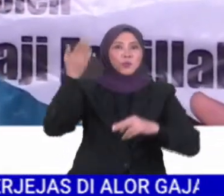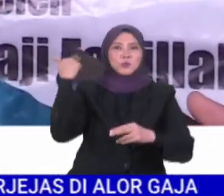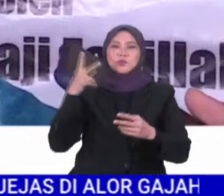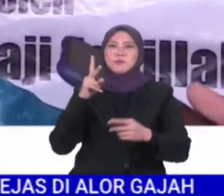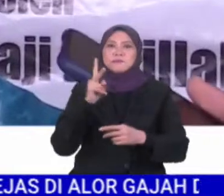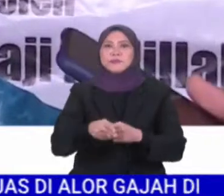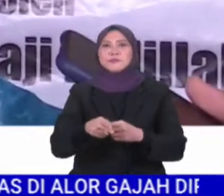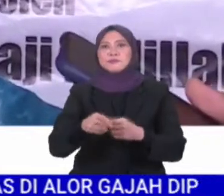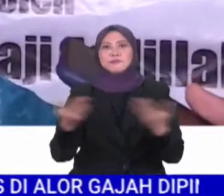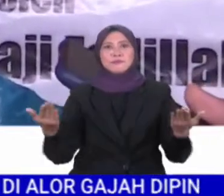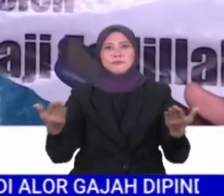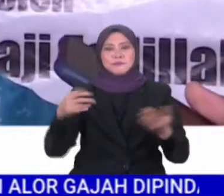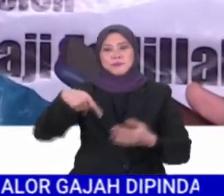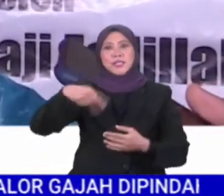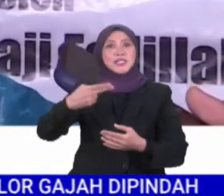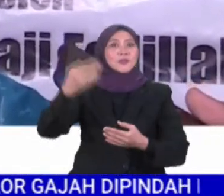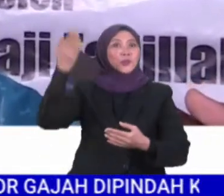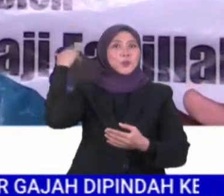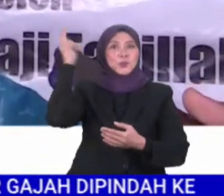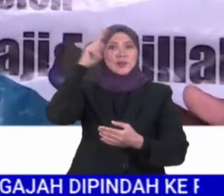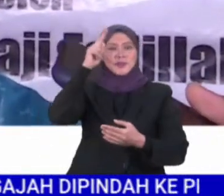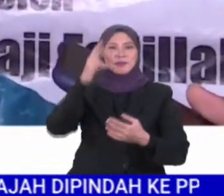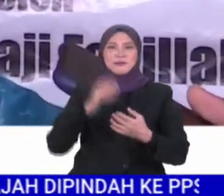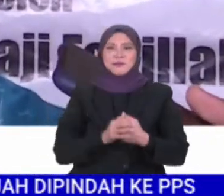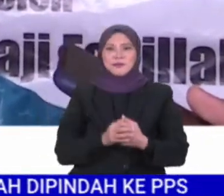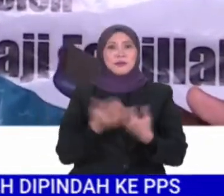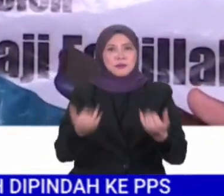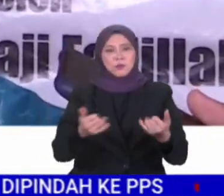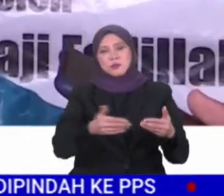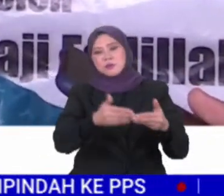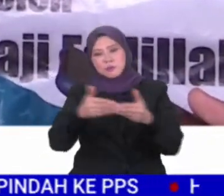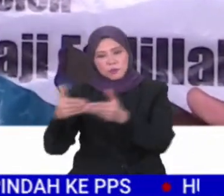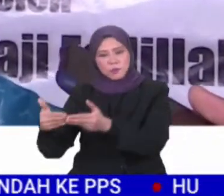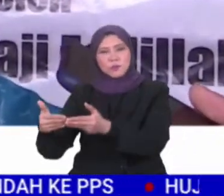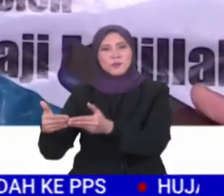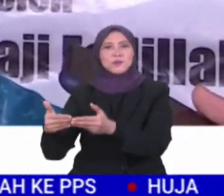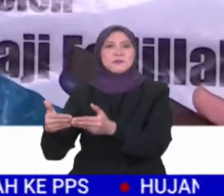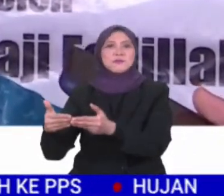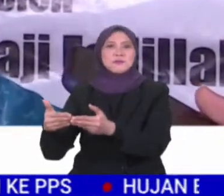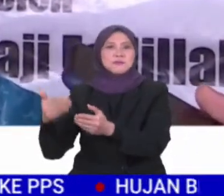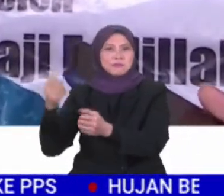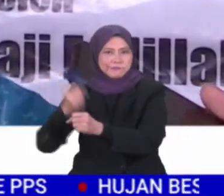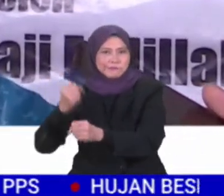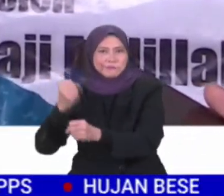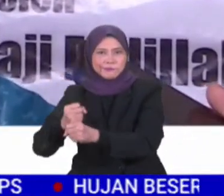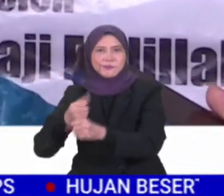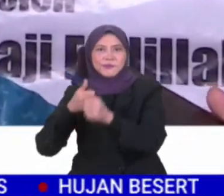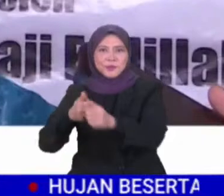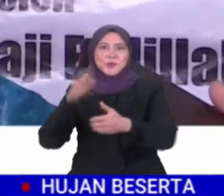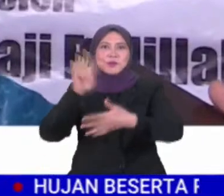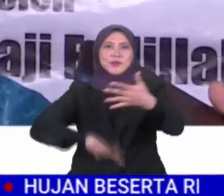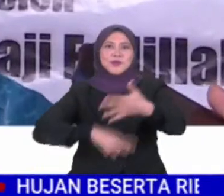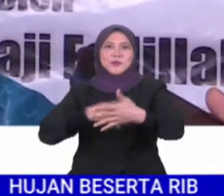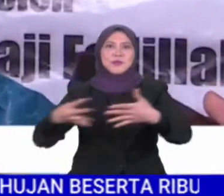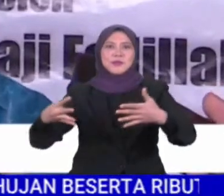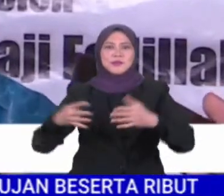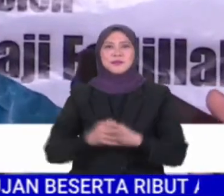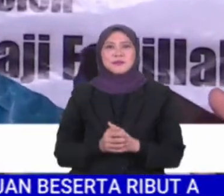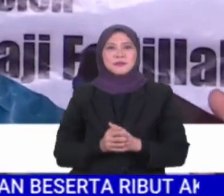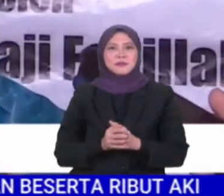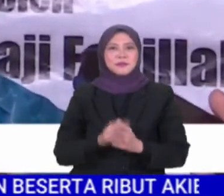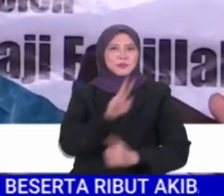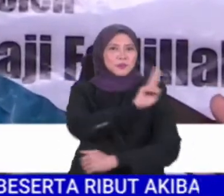kita sudah pun melantik kontraktor penyiap yang baru sepaketnya mereka mendahului jadwal tambahnya